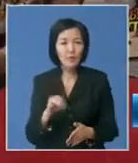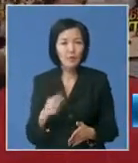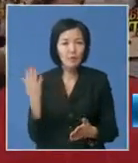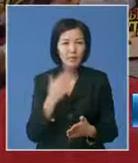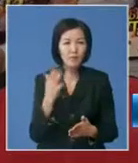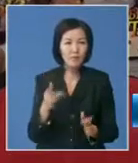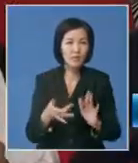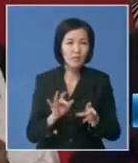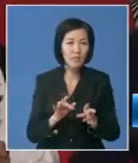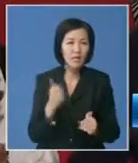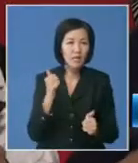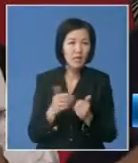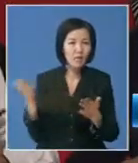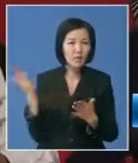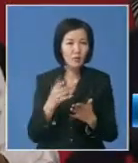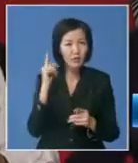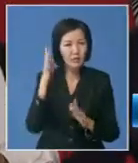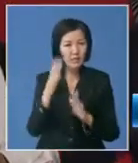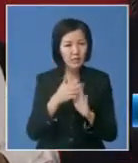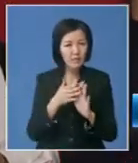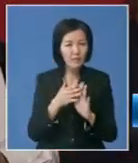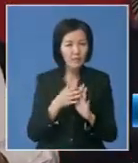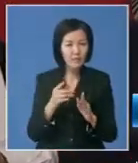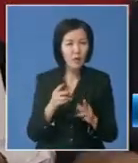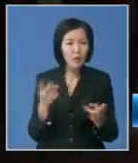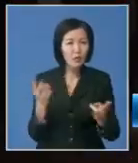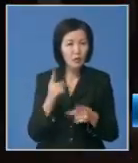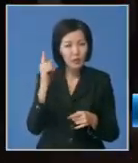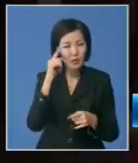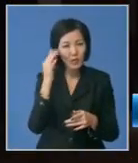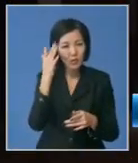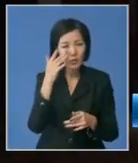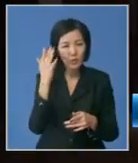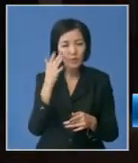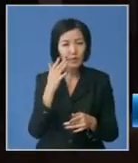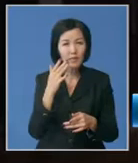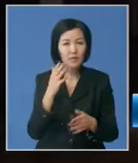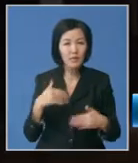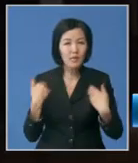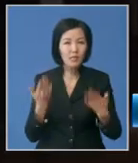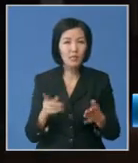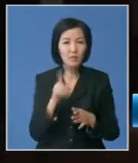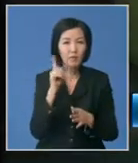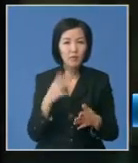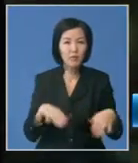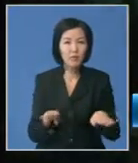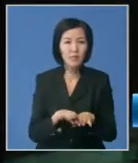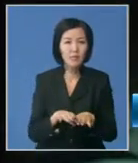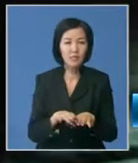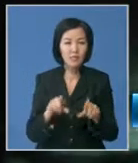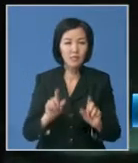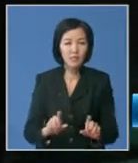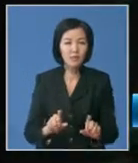интернета каждый ролик со смыслом заставляет задуматься в некоторых из записей показана такая же молодежь как и сидящие в зале